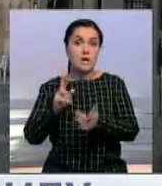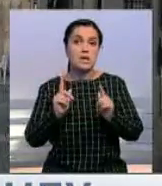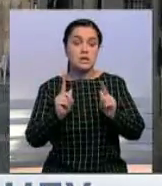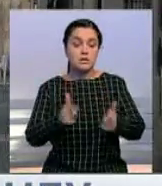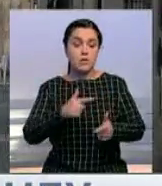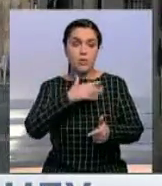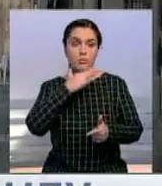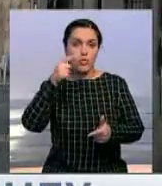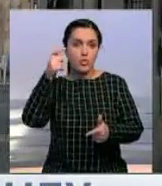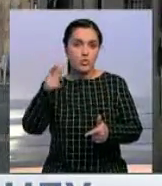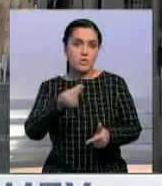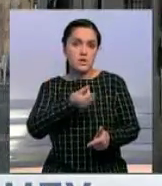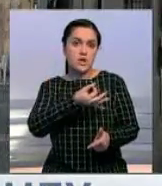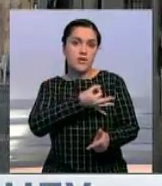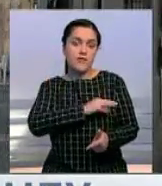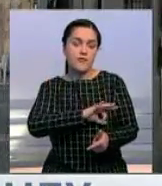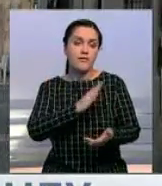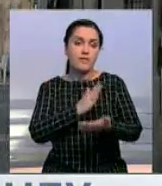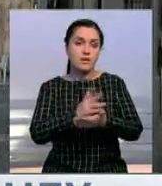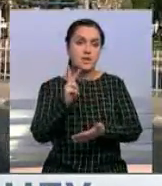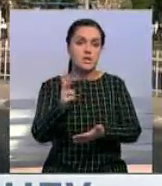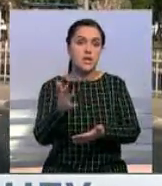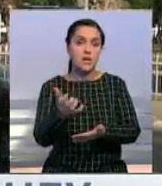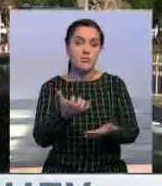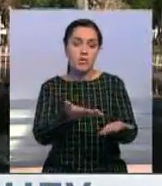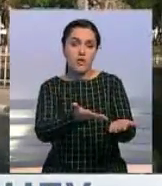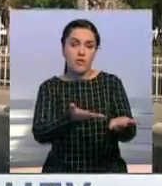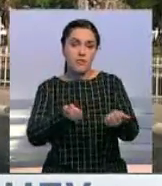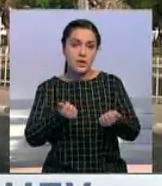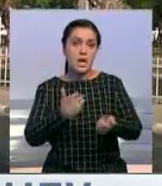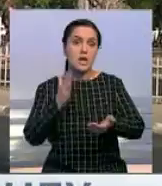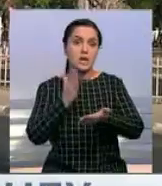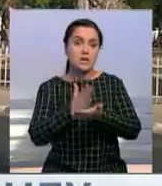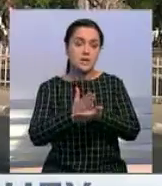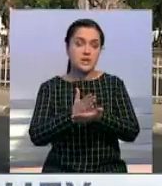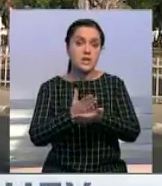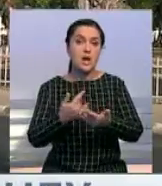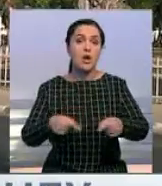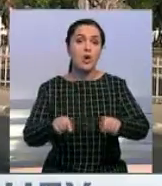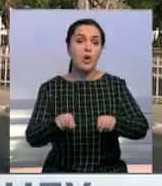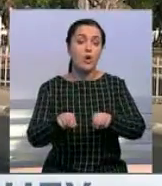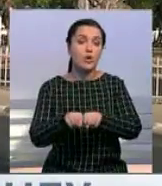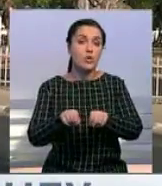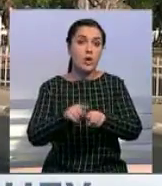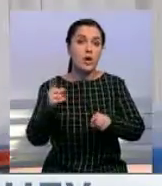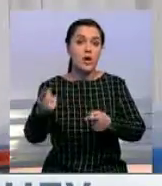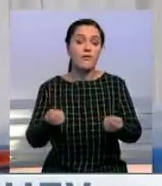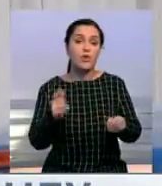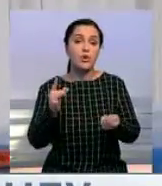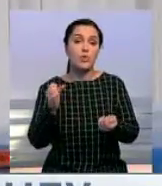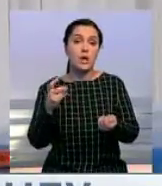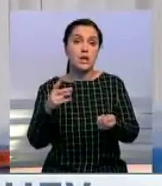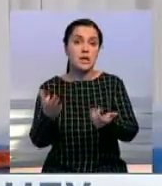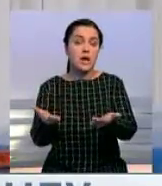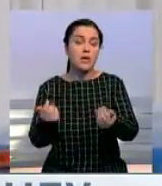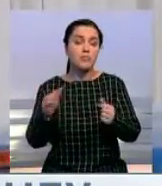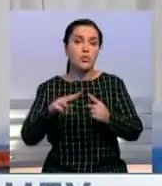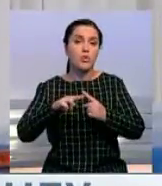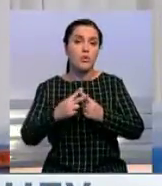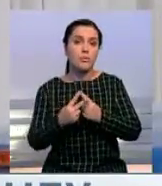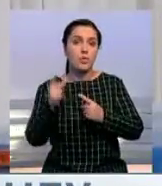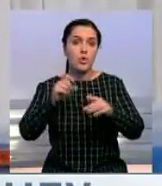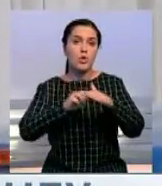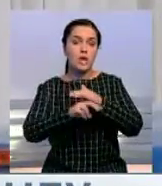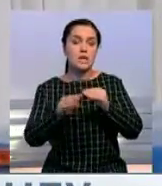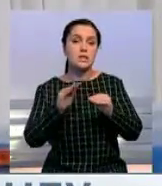для многих выгоднее, чем работать за гроши и находиться под постоянной угрозой ареста. Правда, власти Руанды заявили, что примут лишь часть нелегалов –